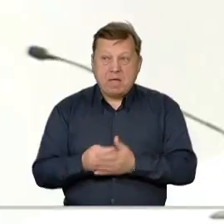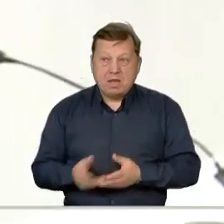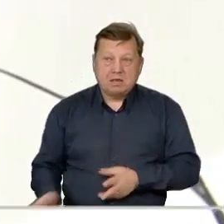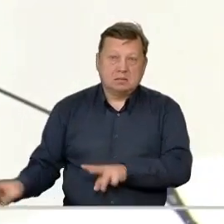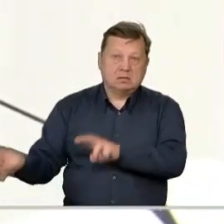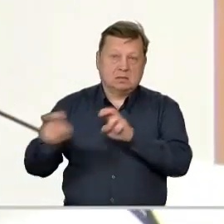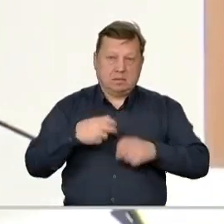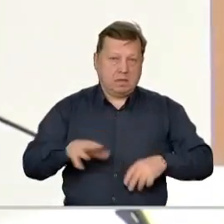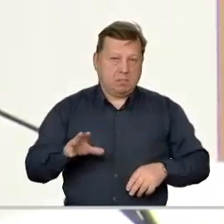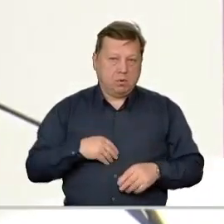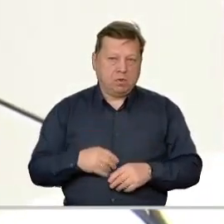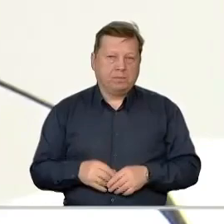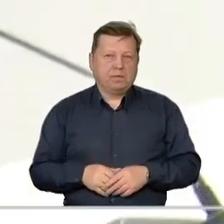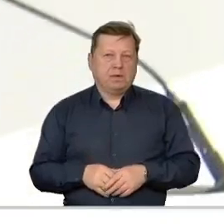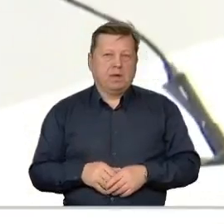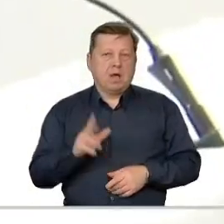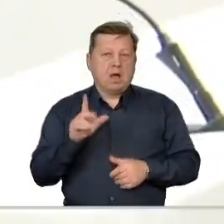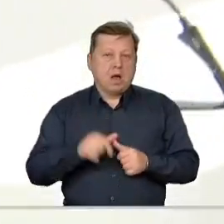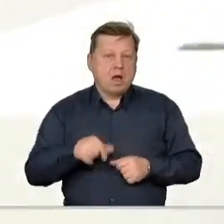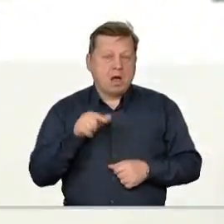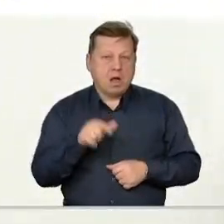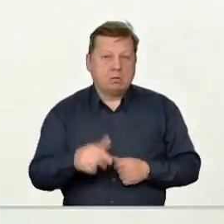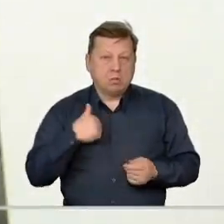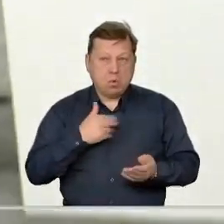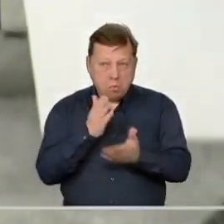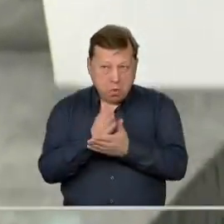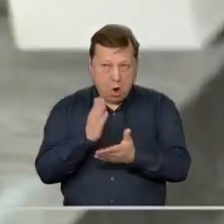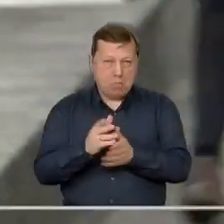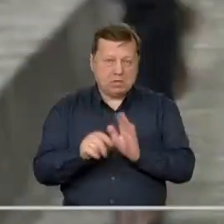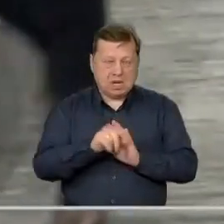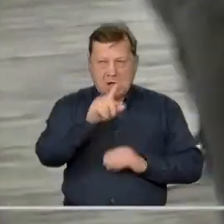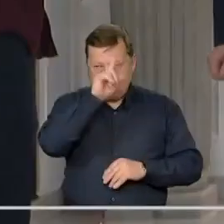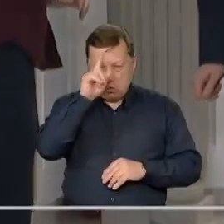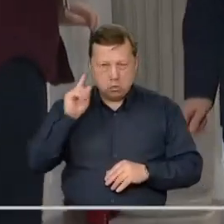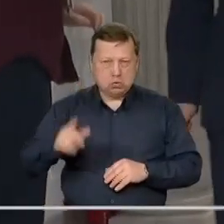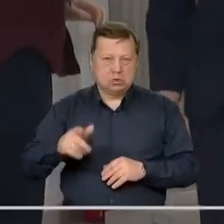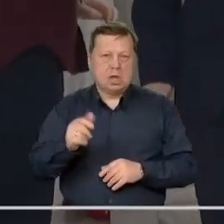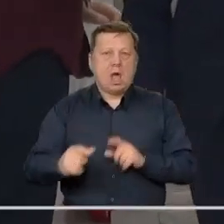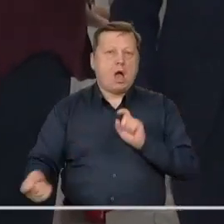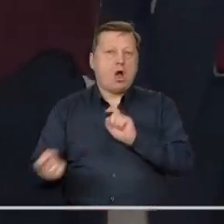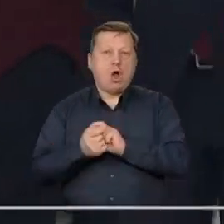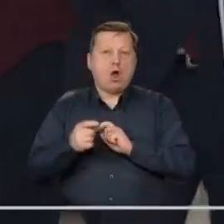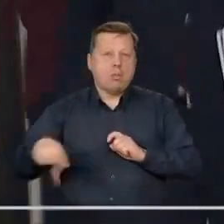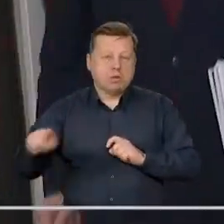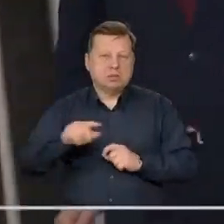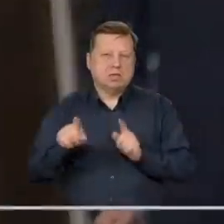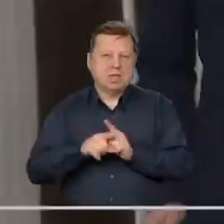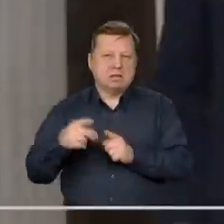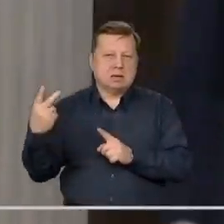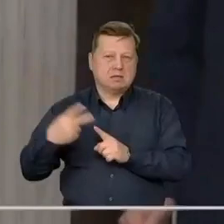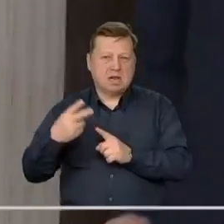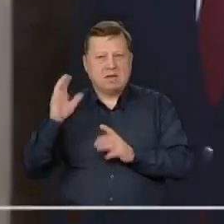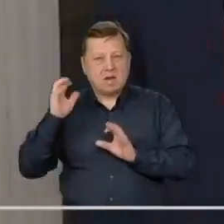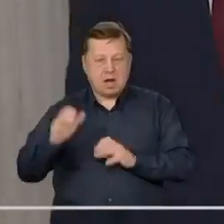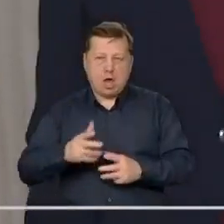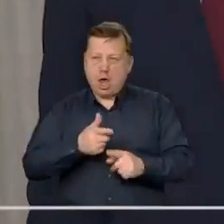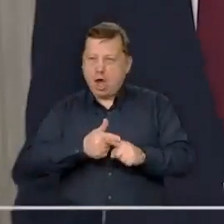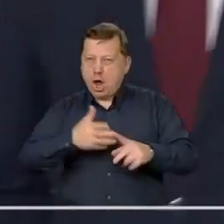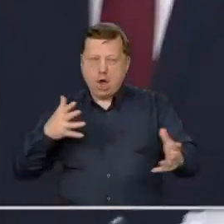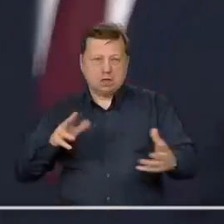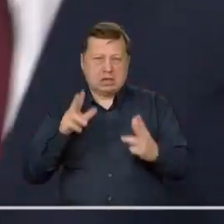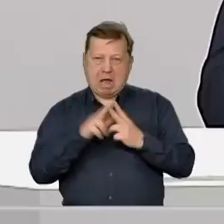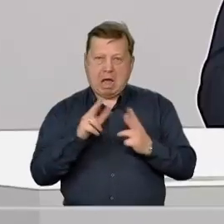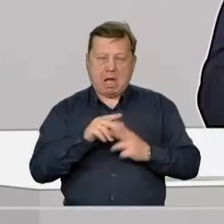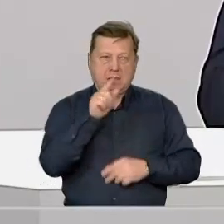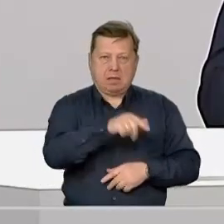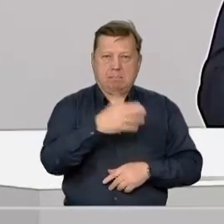złotówki. Pomimo tego właśnie z powodu próby pomocy nieuleczalnie chorym opozycja oraz wspierające ją media ostro atakują ministra